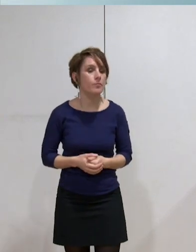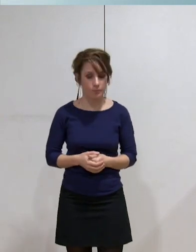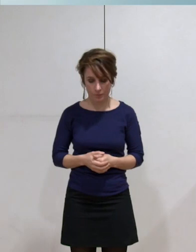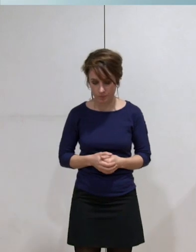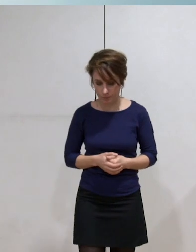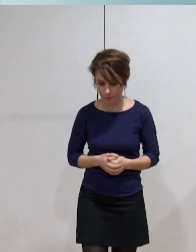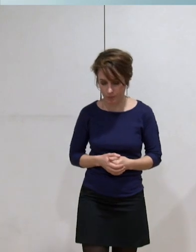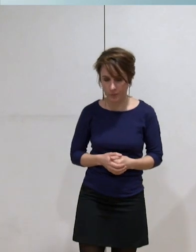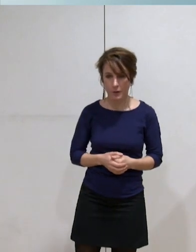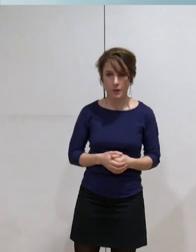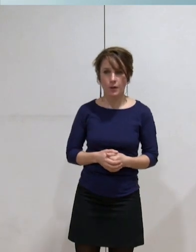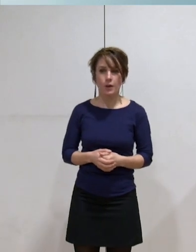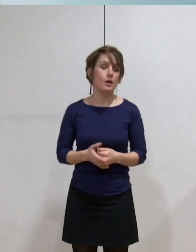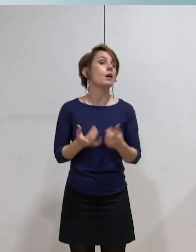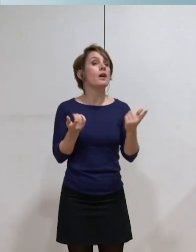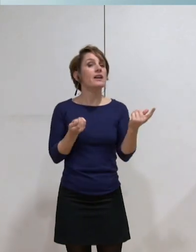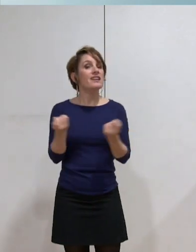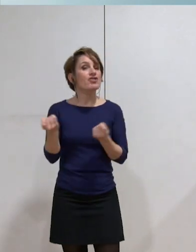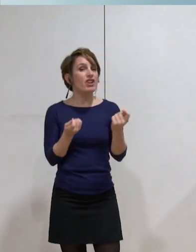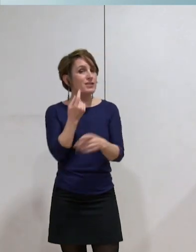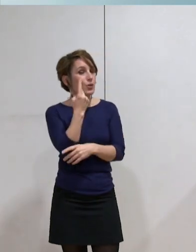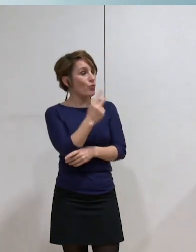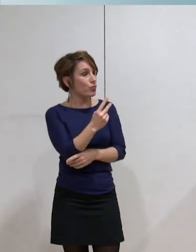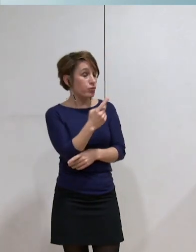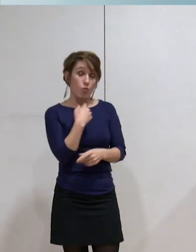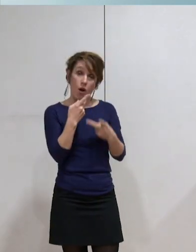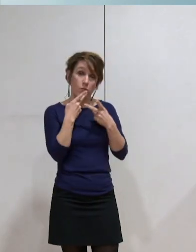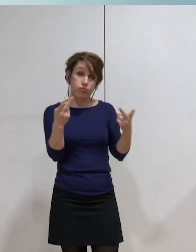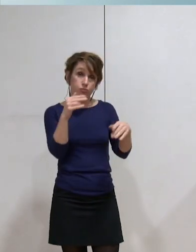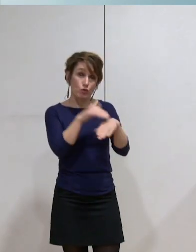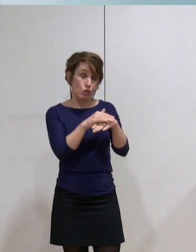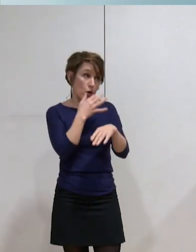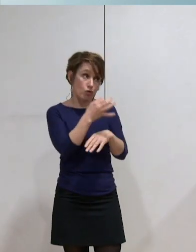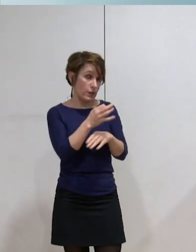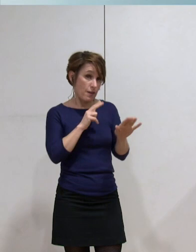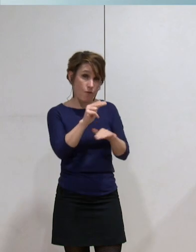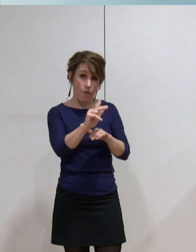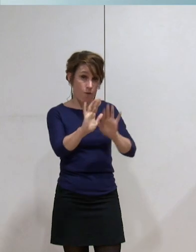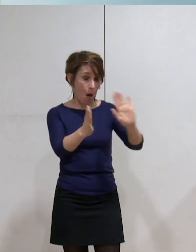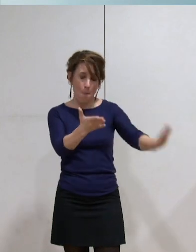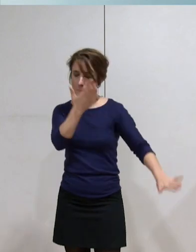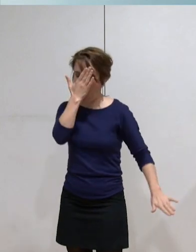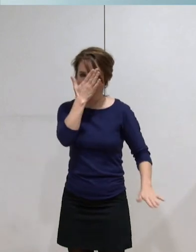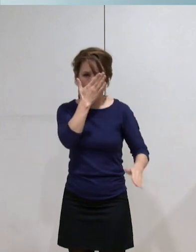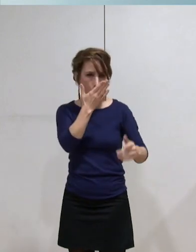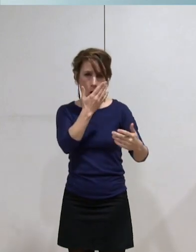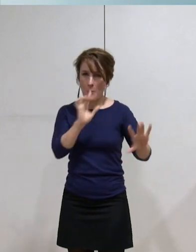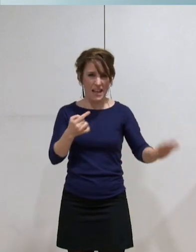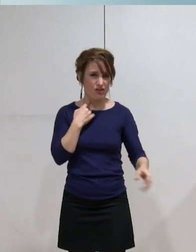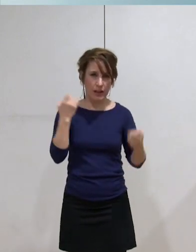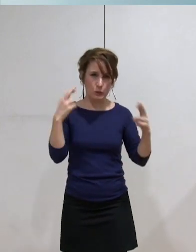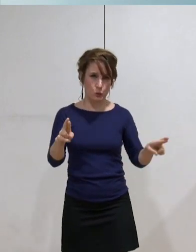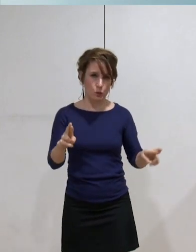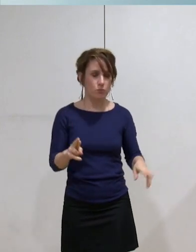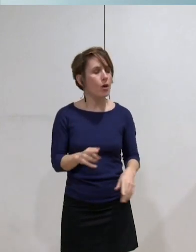votre gestion et je le dis ce soir nous mène tout droit dans le mur je dois vous donner raison sur